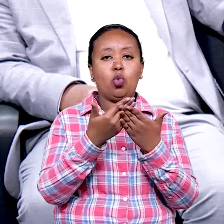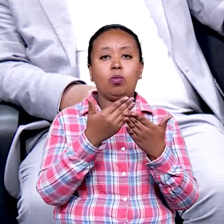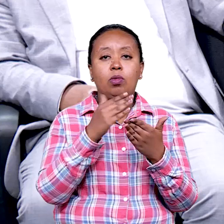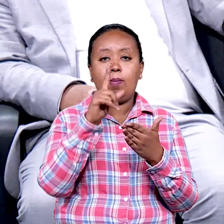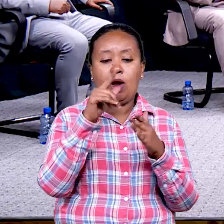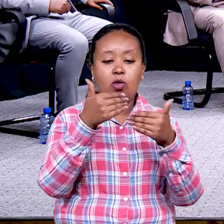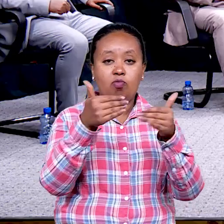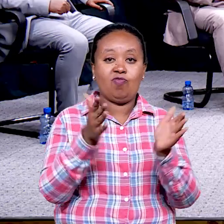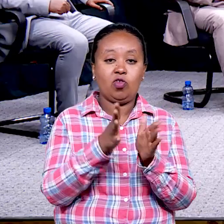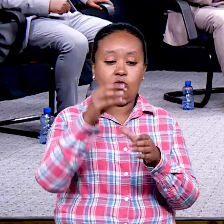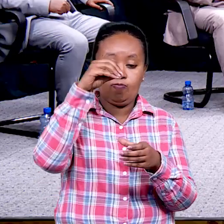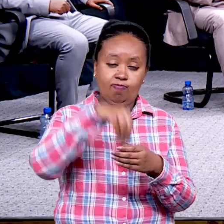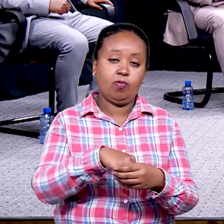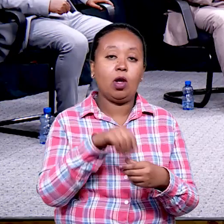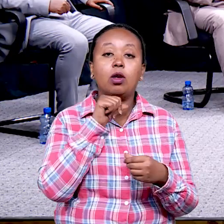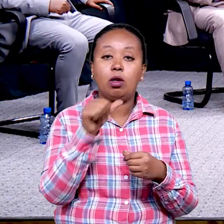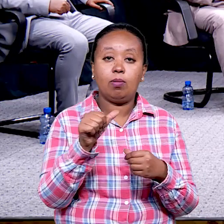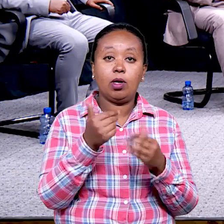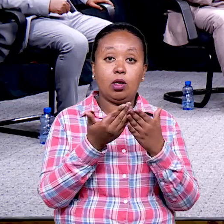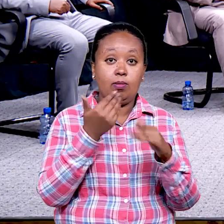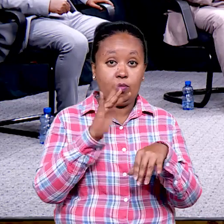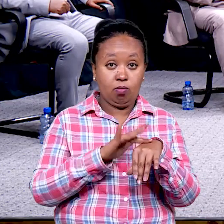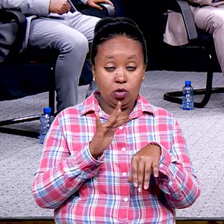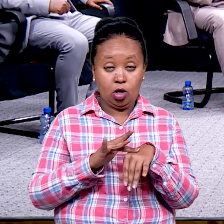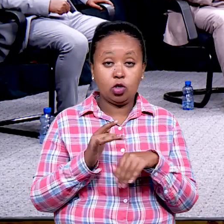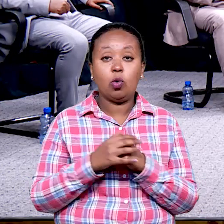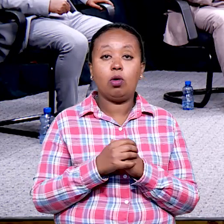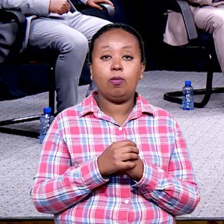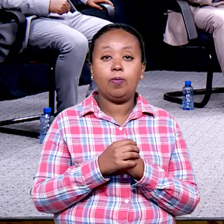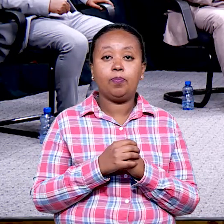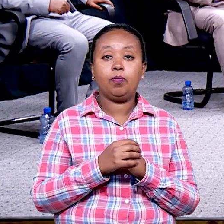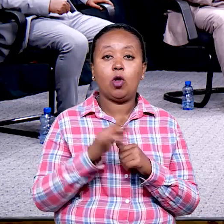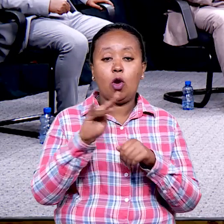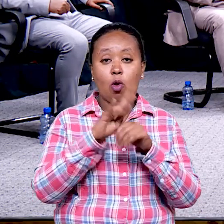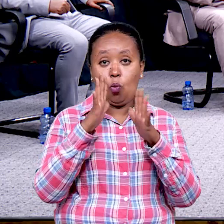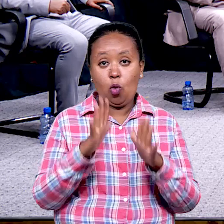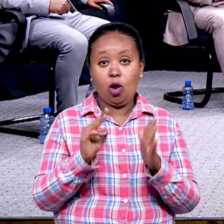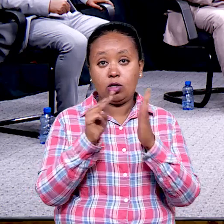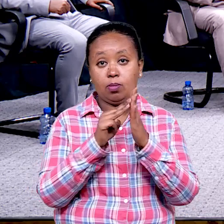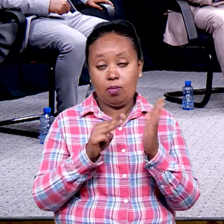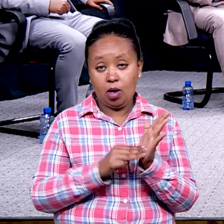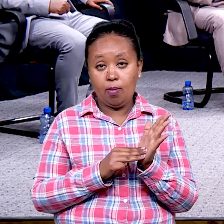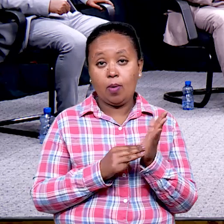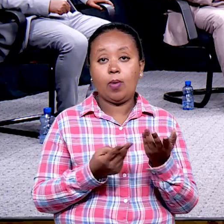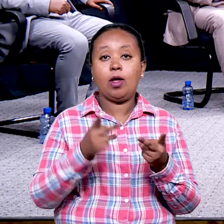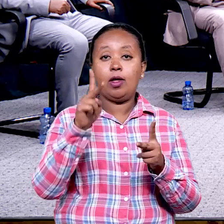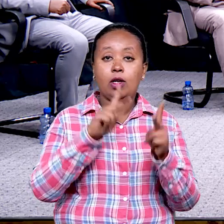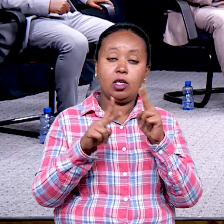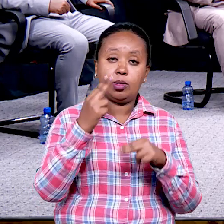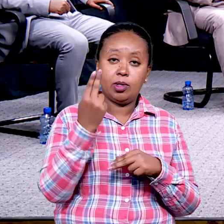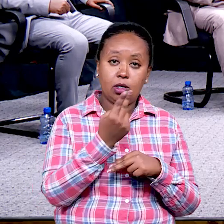ቦክስ ውስጥ እያስቀመጥኩት አይደለም። ቅድም ጠቅሼዋለሁ፣ ለሙያ ስነ ምግባር፣ ለህዝብ